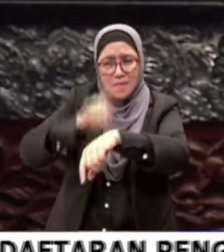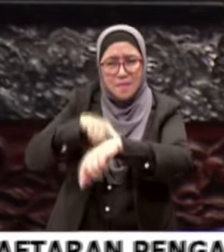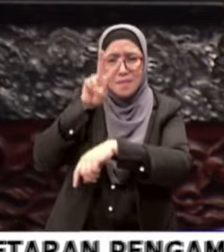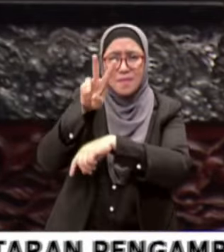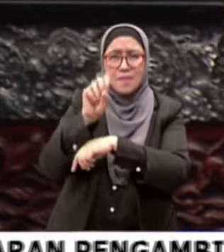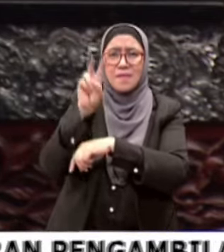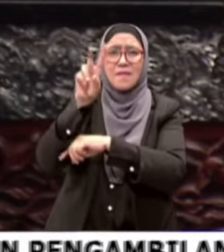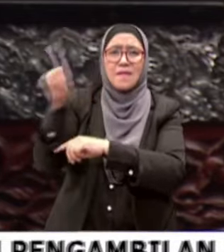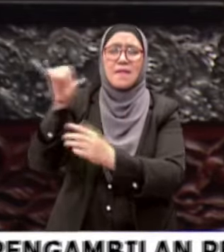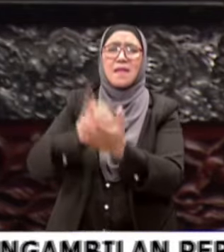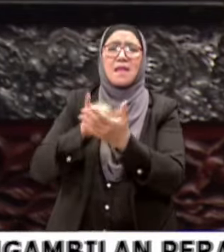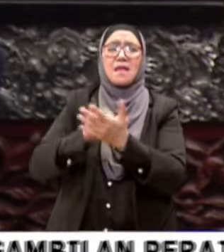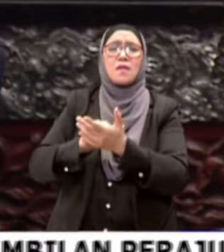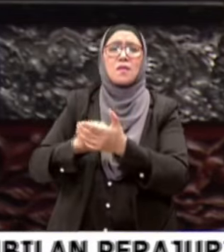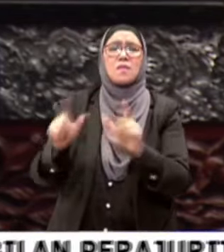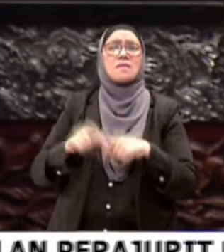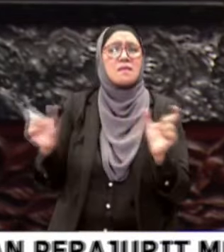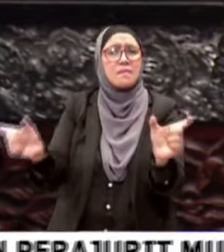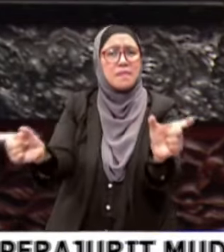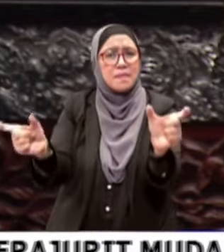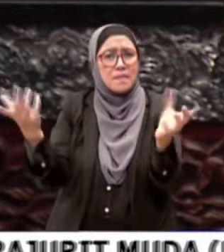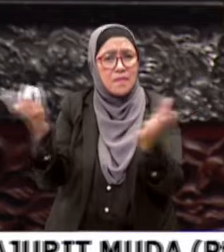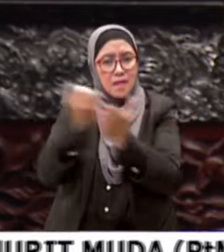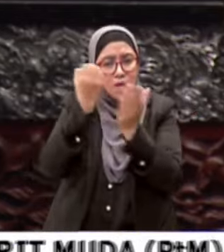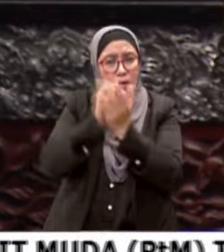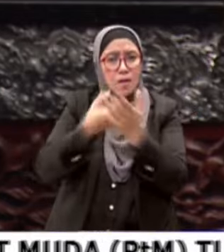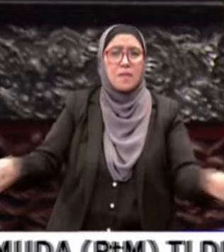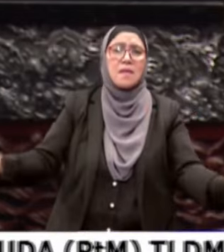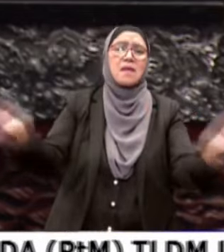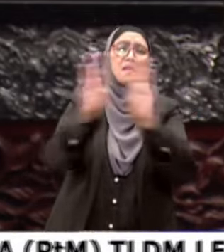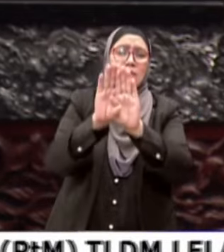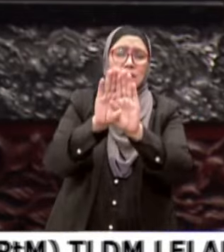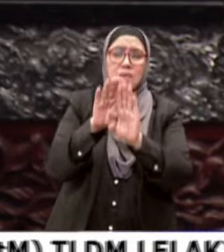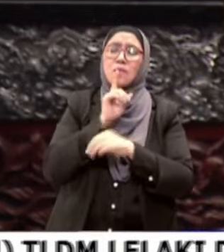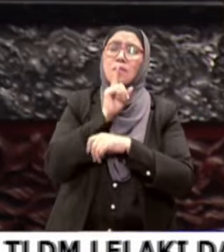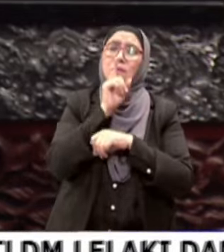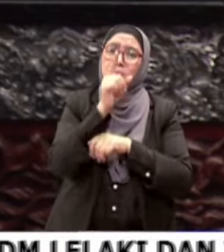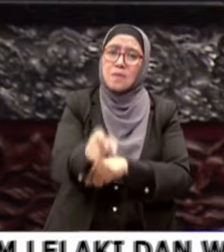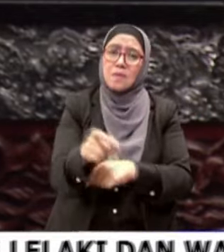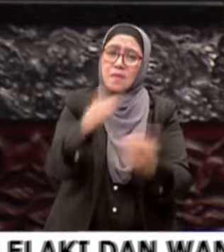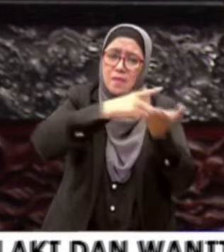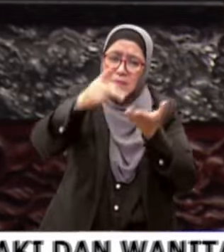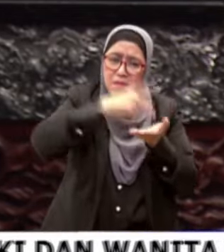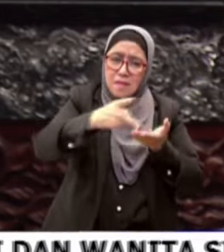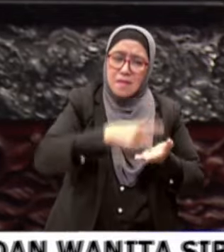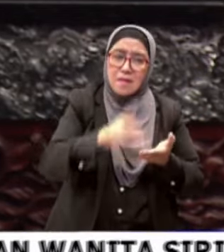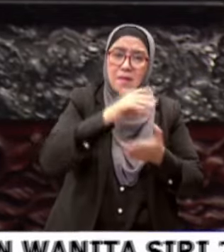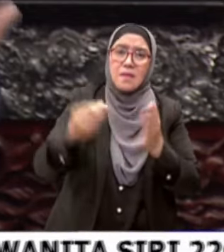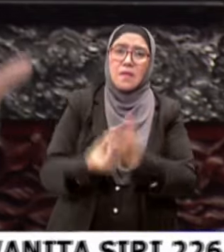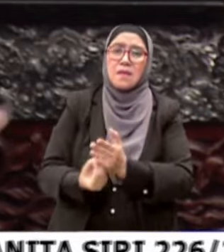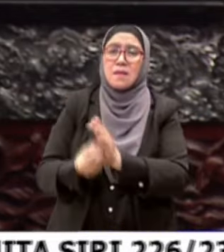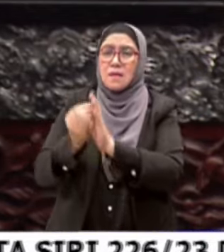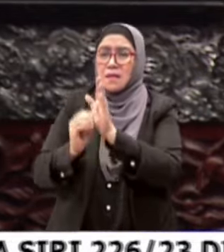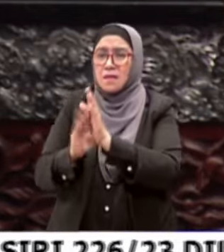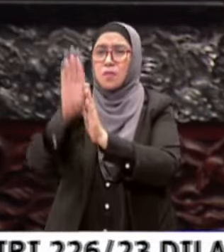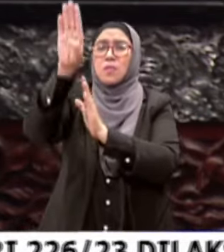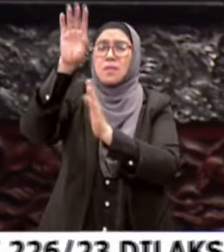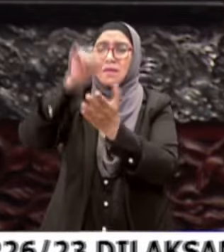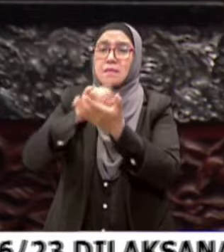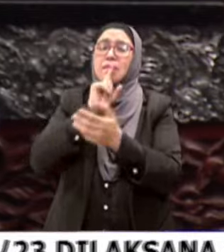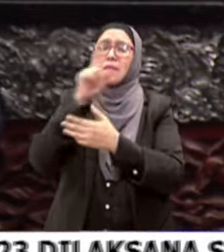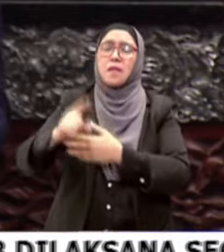Lockdown maka ekonomi ditutup sudah tentu perbelanjaan dan juga pertumbuhannya itu jauh lebih rendah